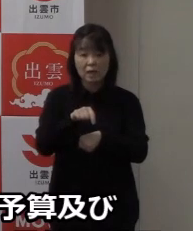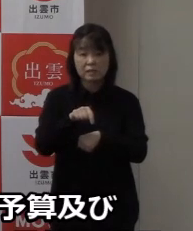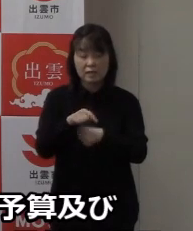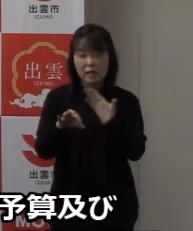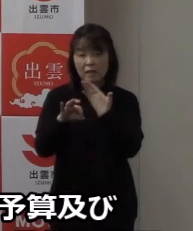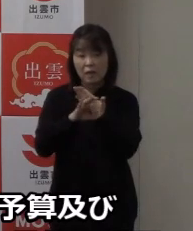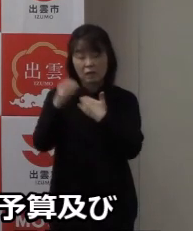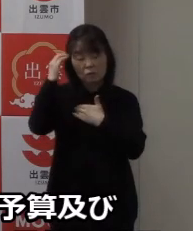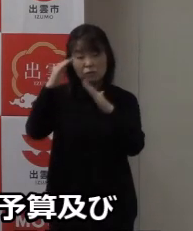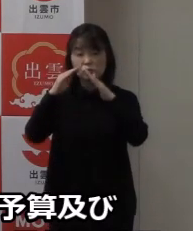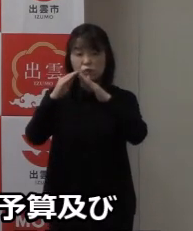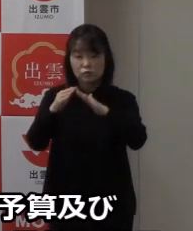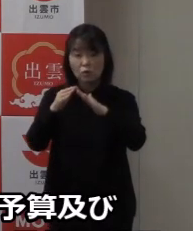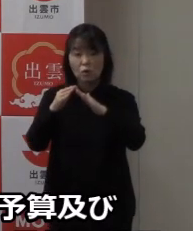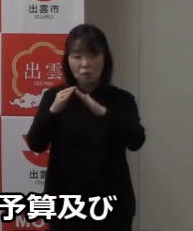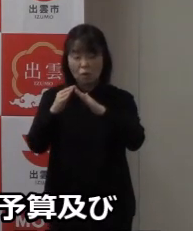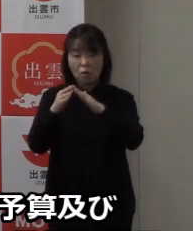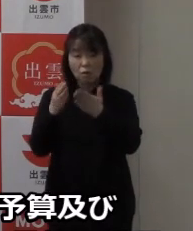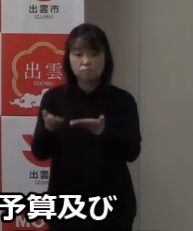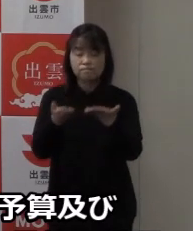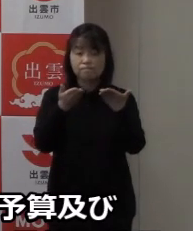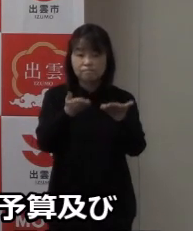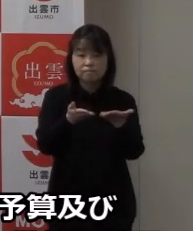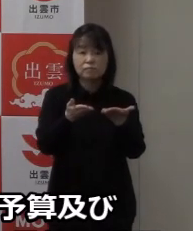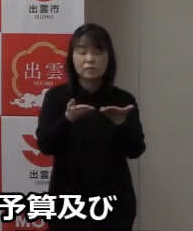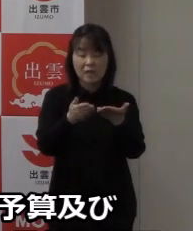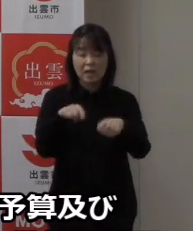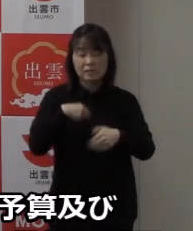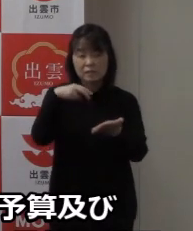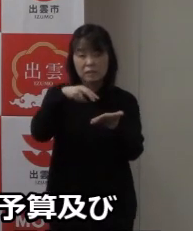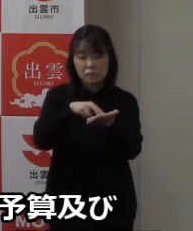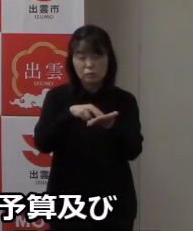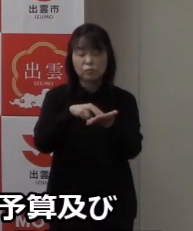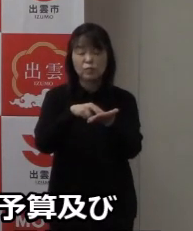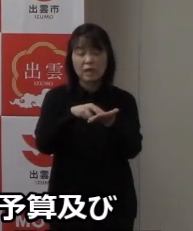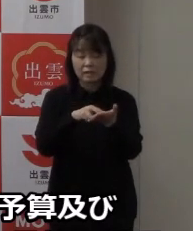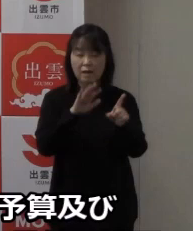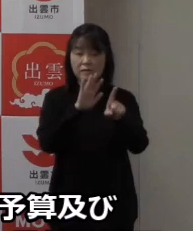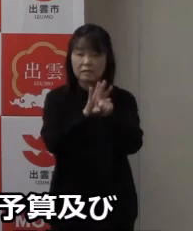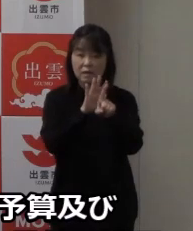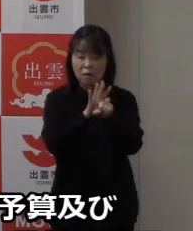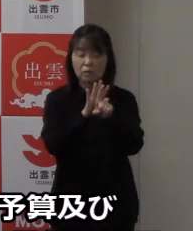提供し、自立に向けた支援を実施をしてまいります。